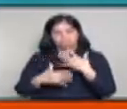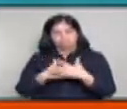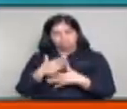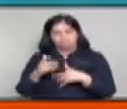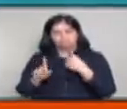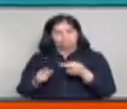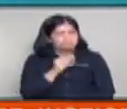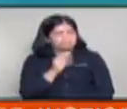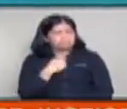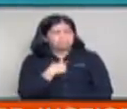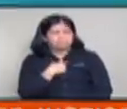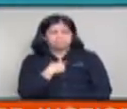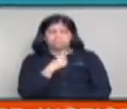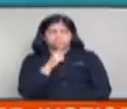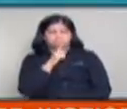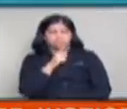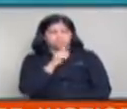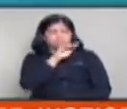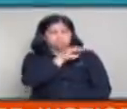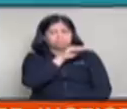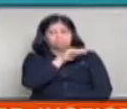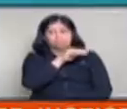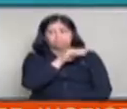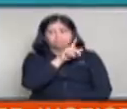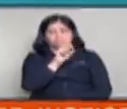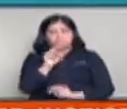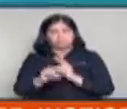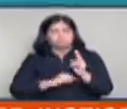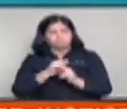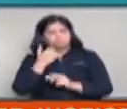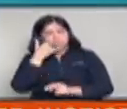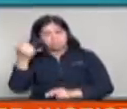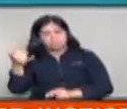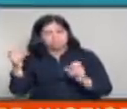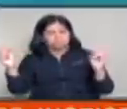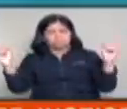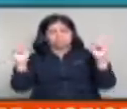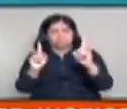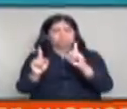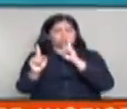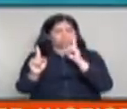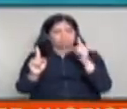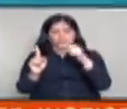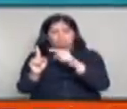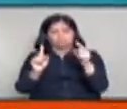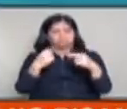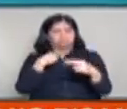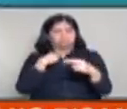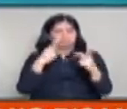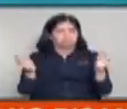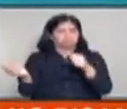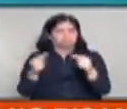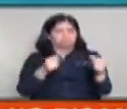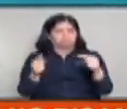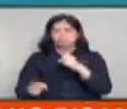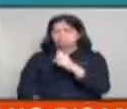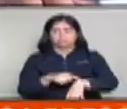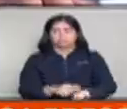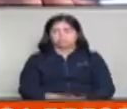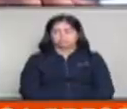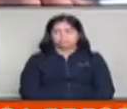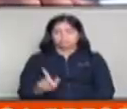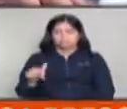yun kaagad-agad. We will be calling Universal at magkakalamanan kung talagang totoo ba na naipit sa Universal. Yes po, yes po. Sige